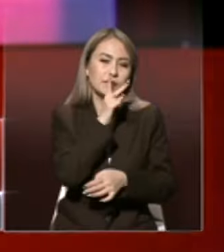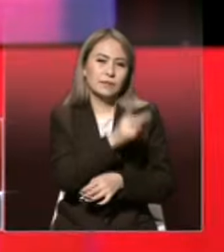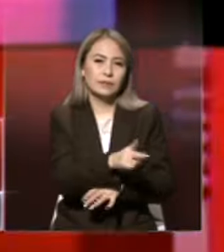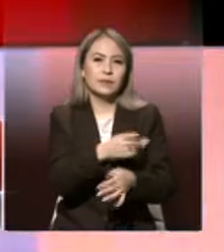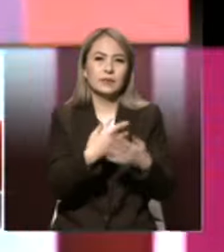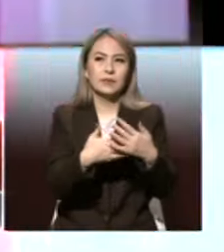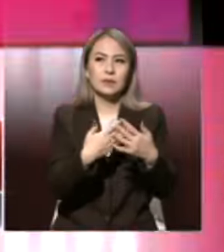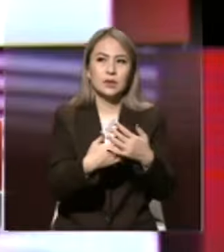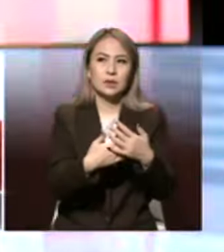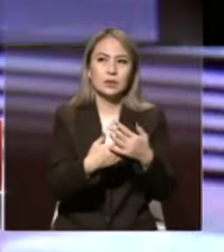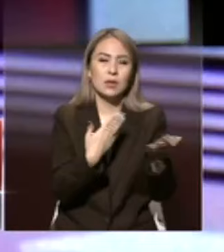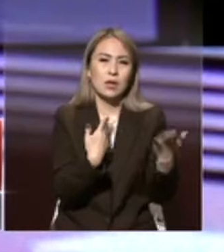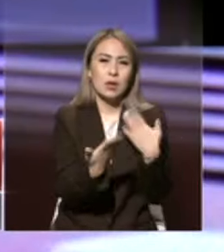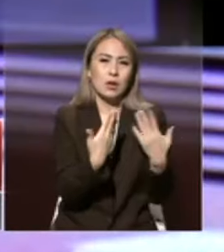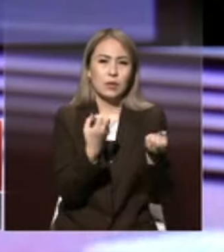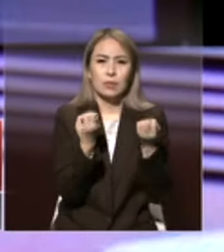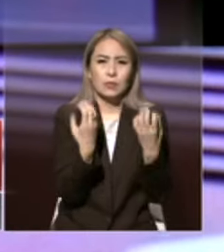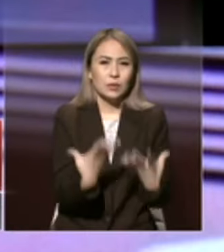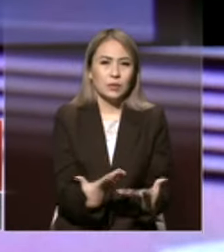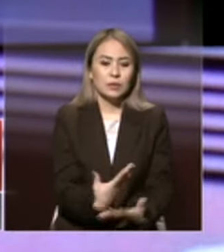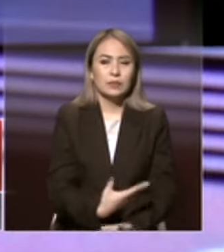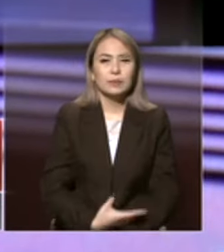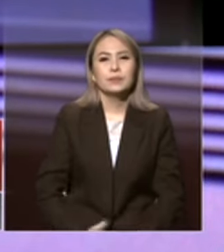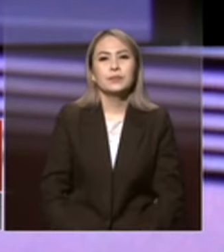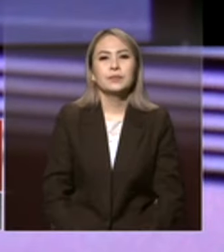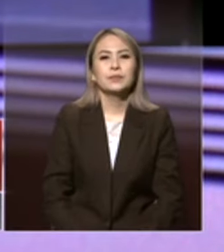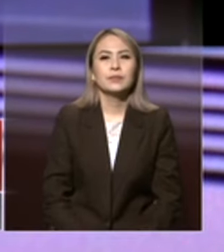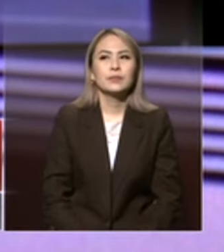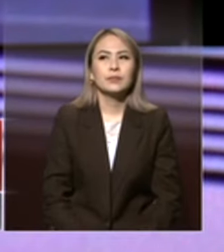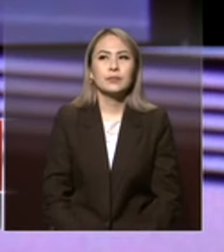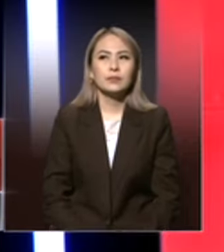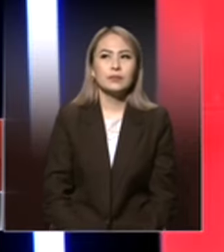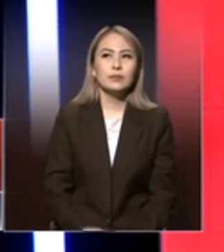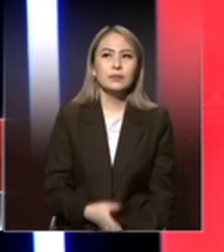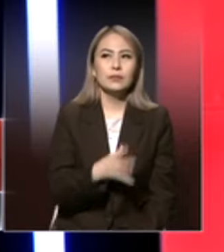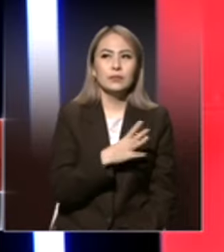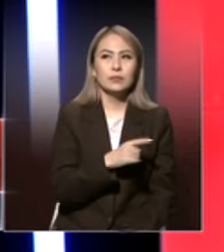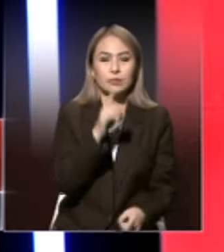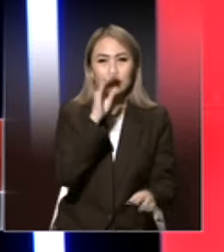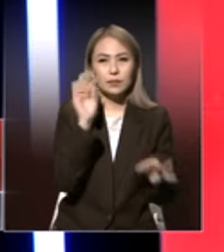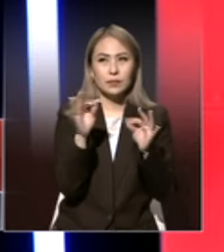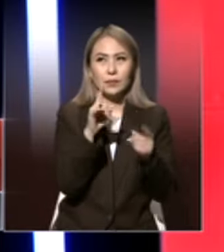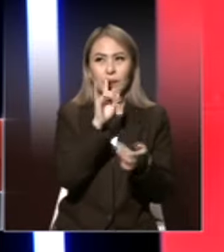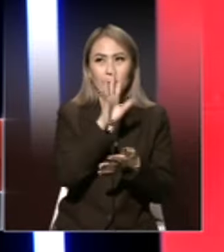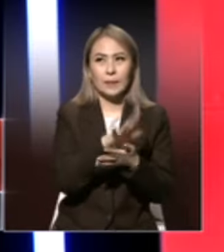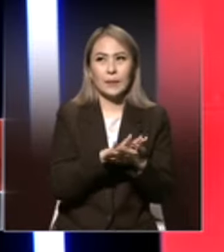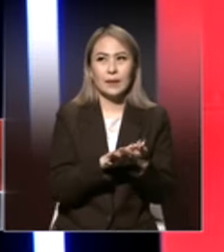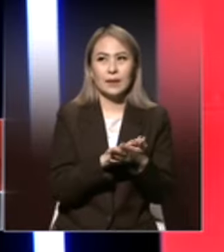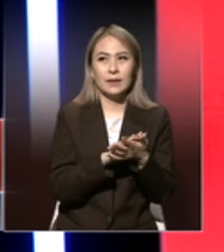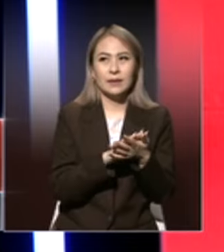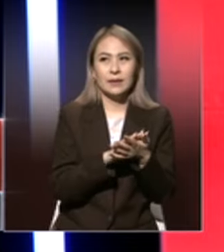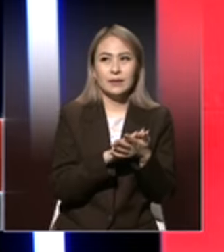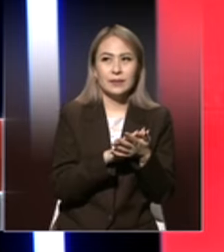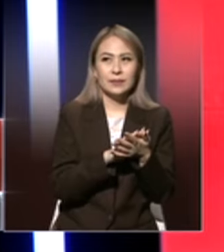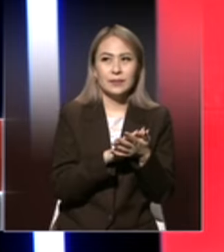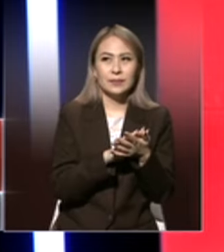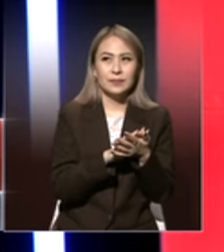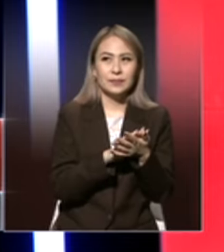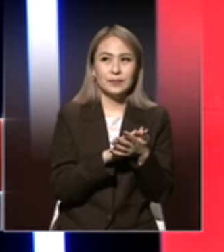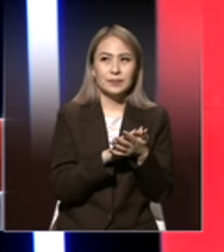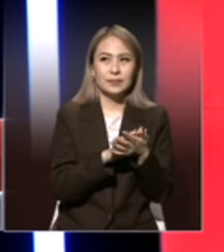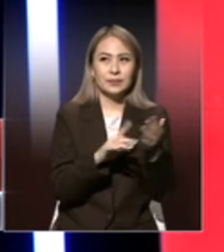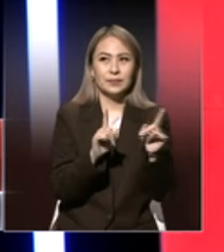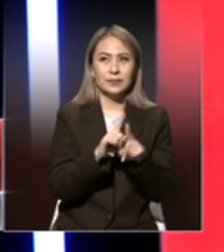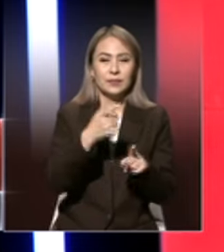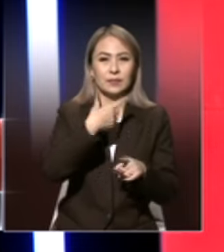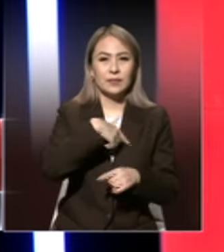ретінде конструктивті түрде сөйлесесіздер. Рахмет. Бәлкім манипуляция сияқты көрініп қалған шығар, сол үшін кешірім сұраймын. Жоқ, дұрыс қой.